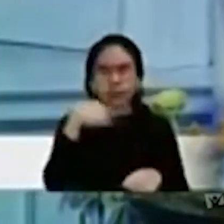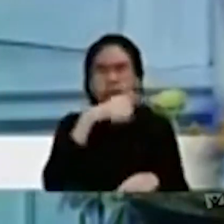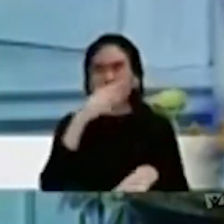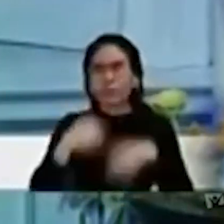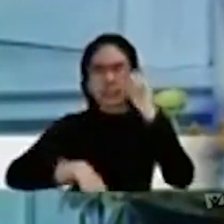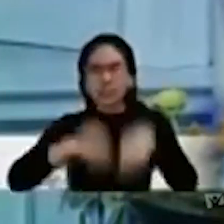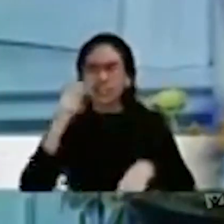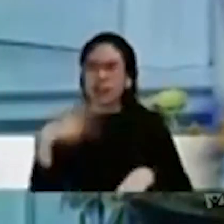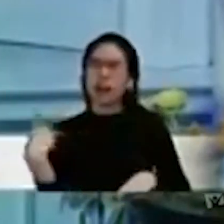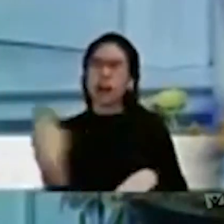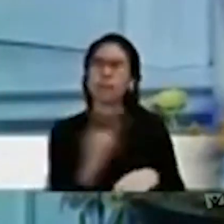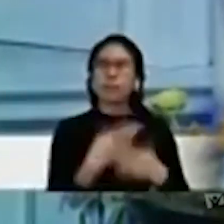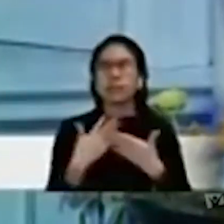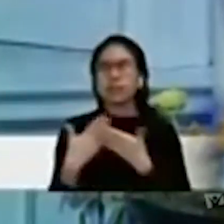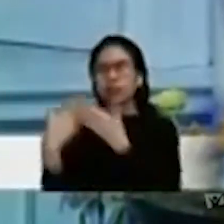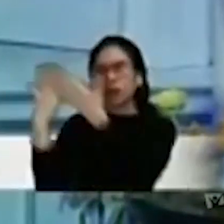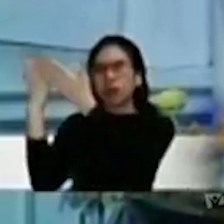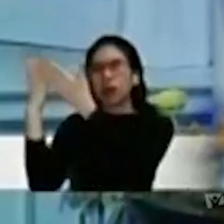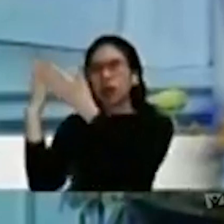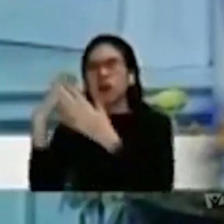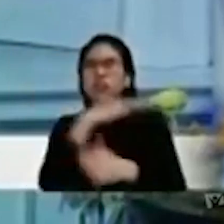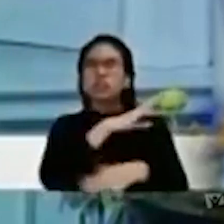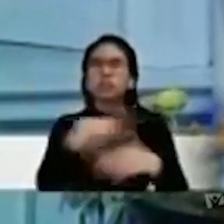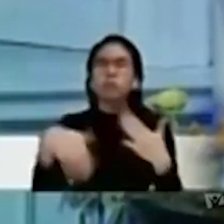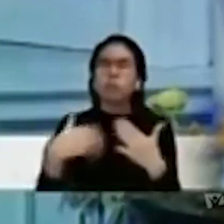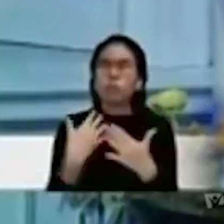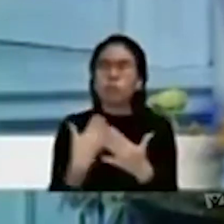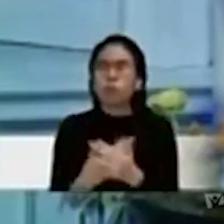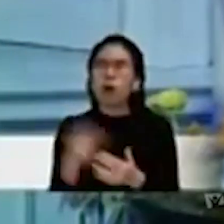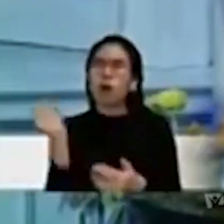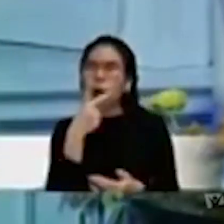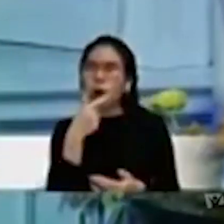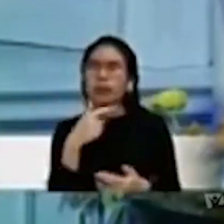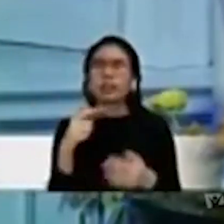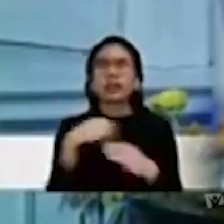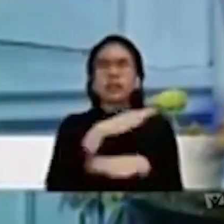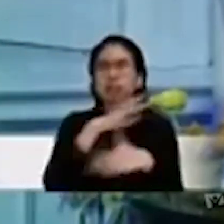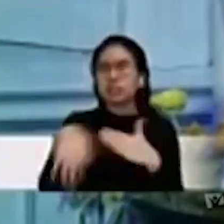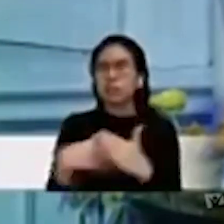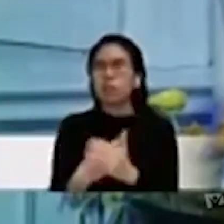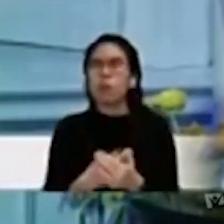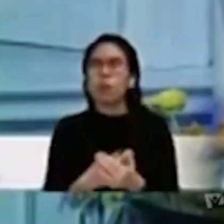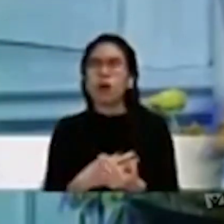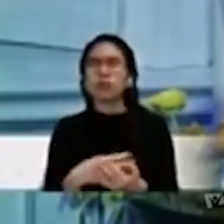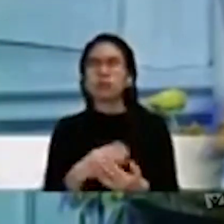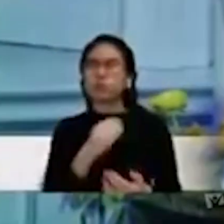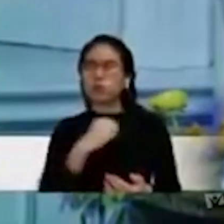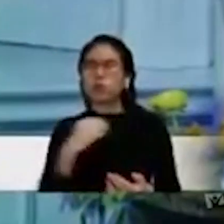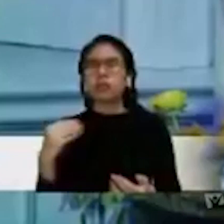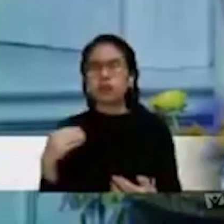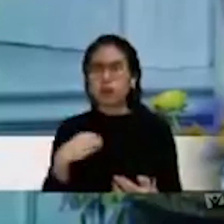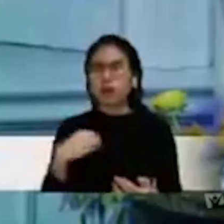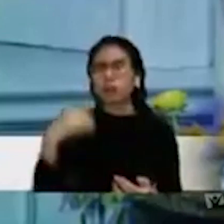semua usaha pengobatan, perawatan yang diberikan oleh dokter maupun perawat di Rumah Sakit Advent